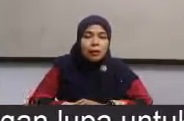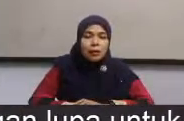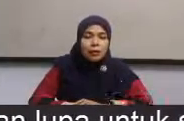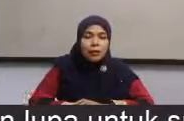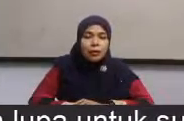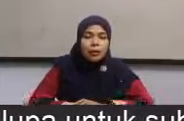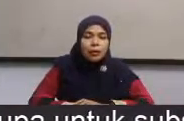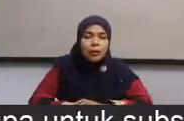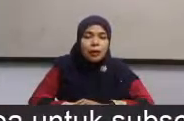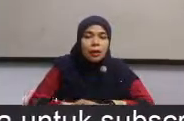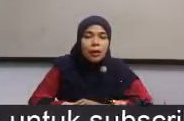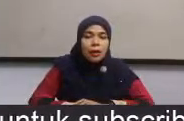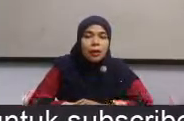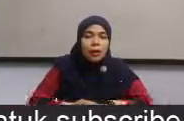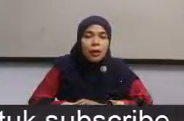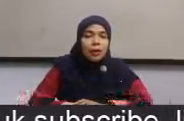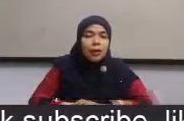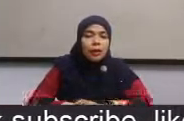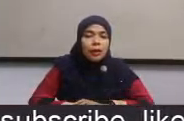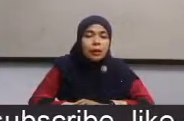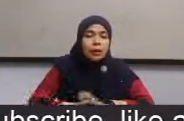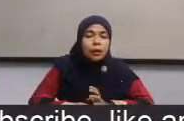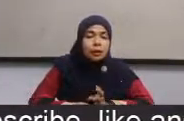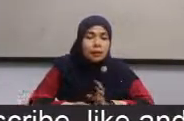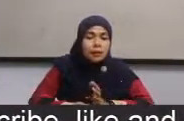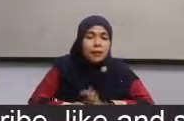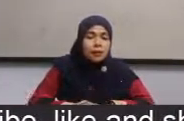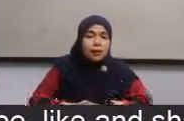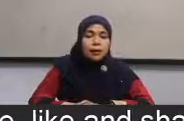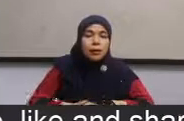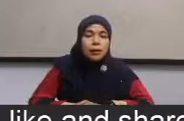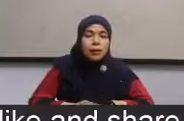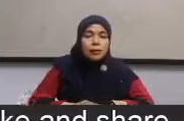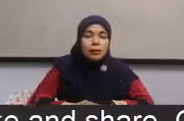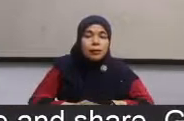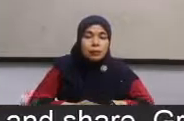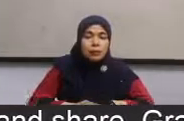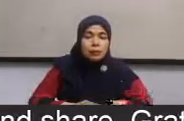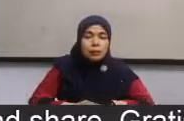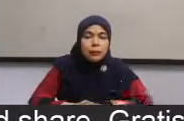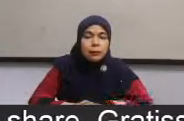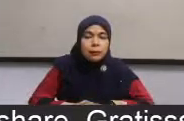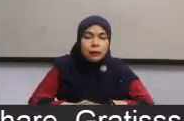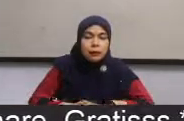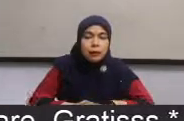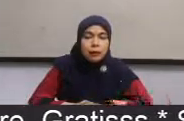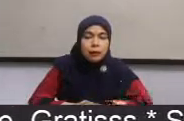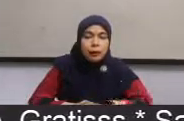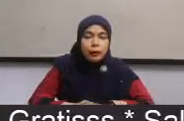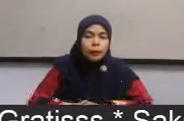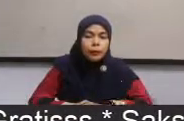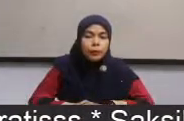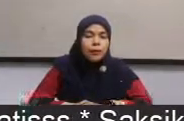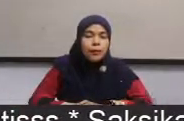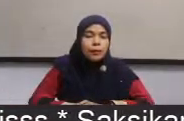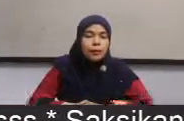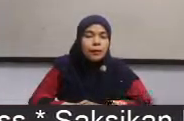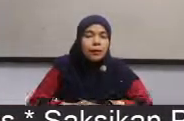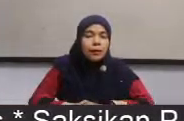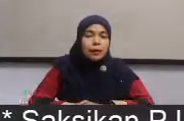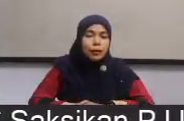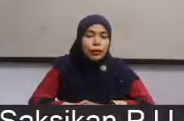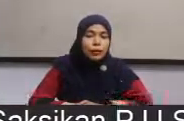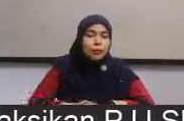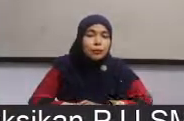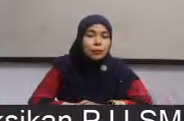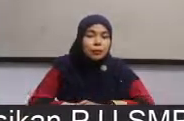yang berikutnya menanamkan dan mengamalkan nilai-nilai Pancasila tadi yang keempat Menumbuhkan